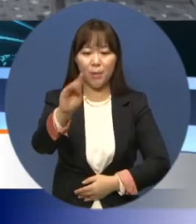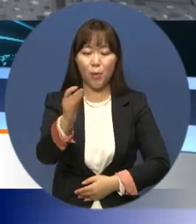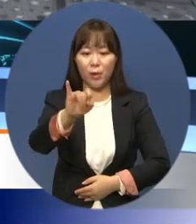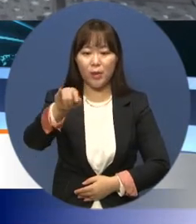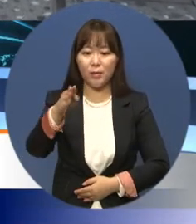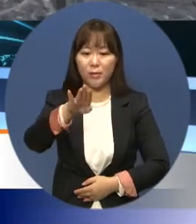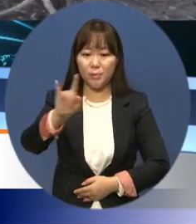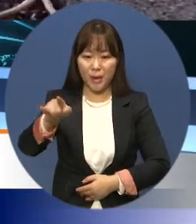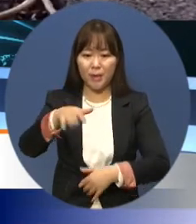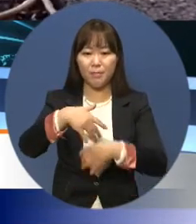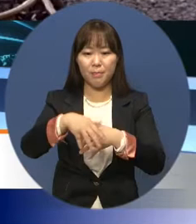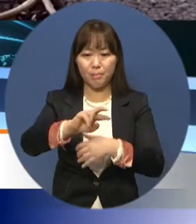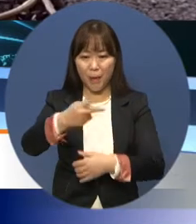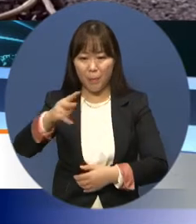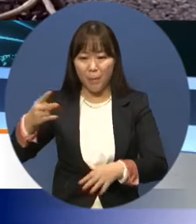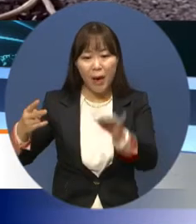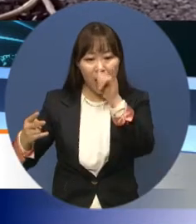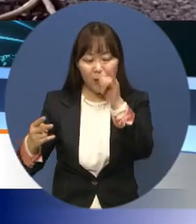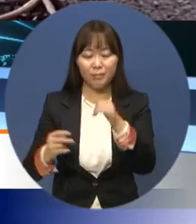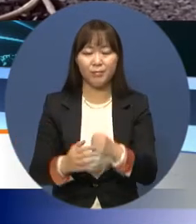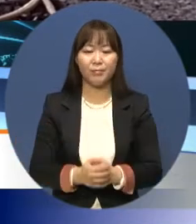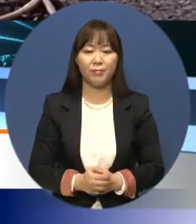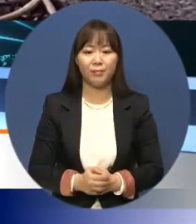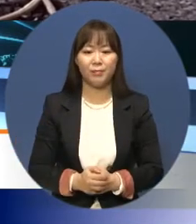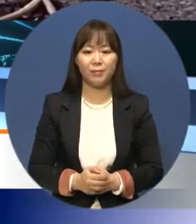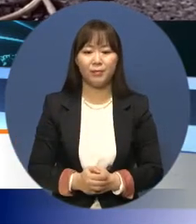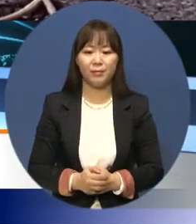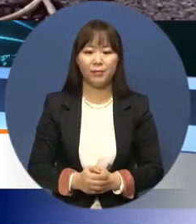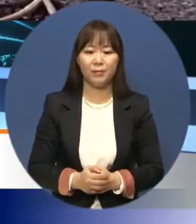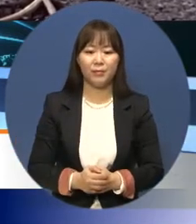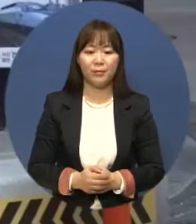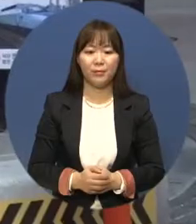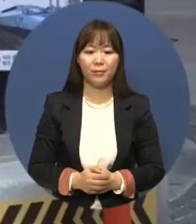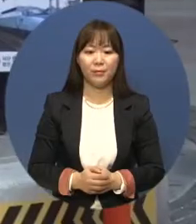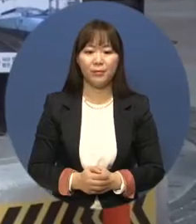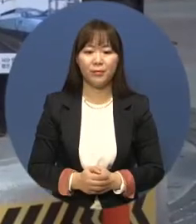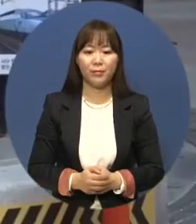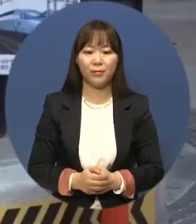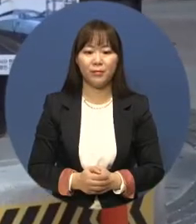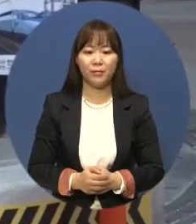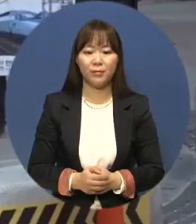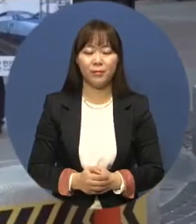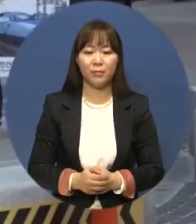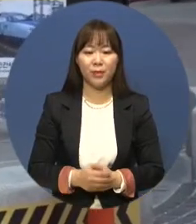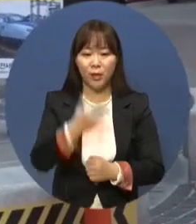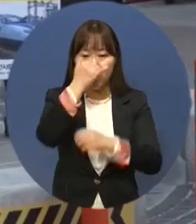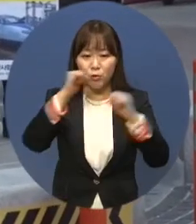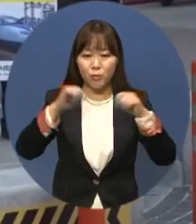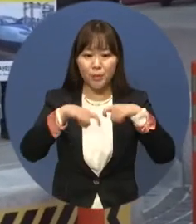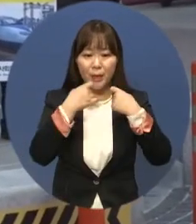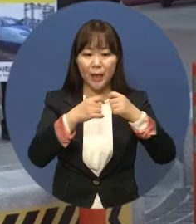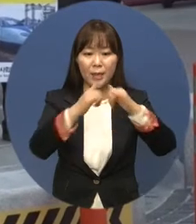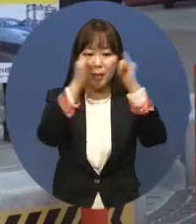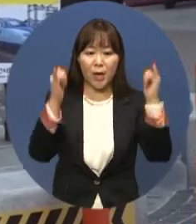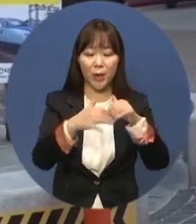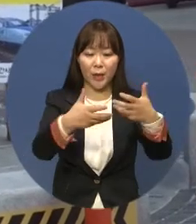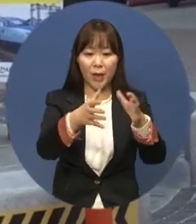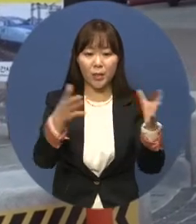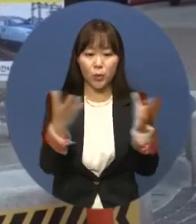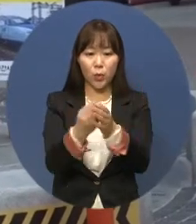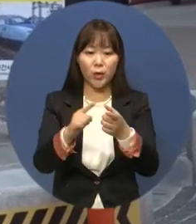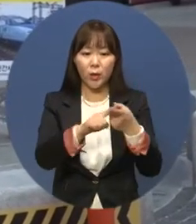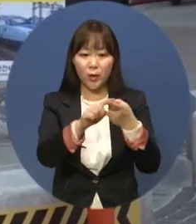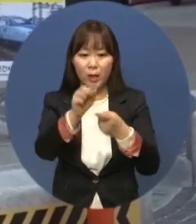챌린지가 열렸습니다. 현장에 이윤희 기자가 다녀왔습니다. 충북 민간사회단체 총연합회